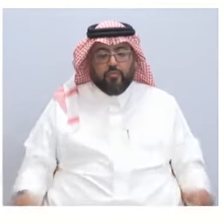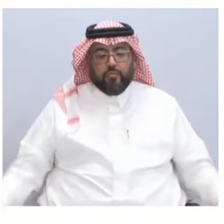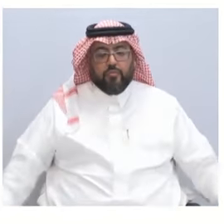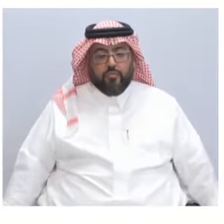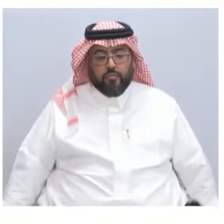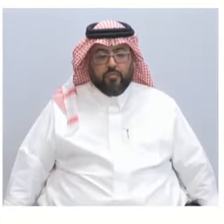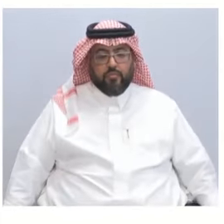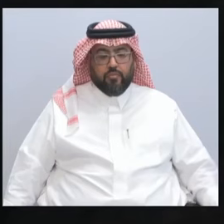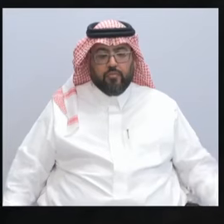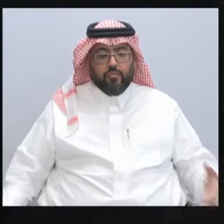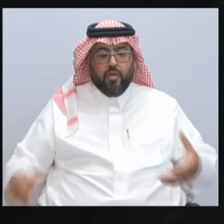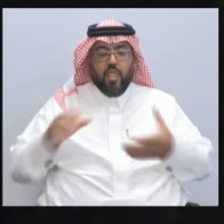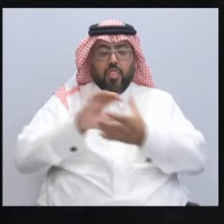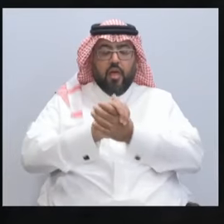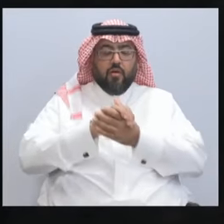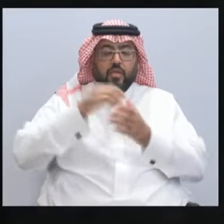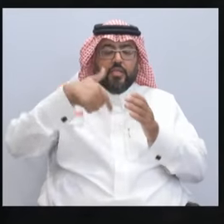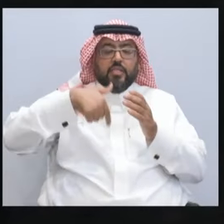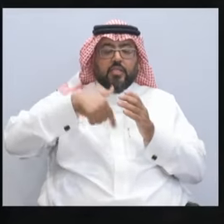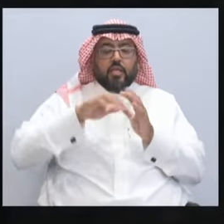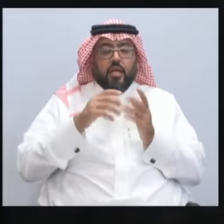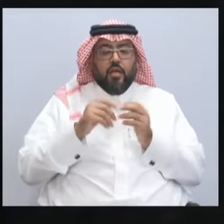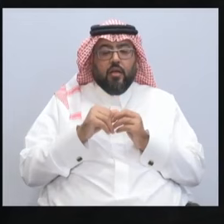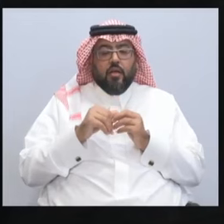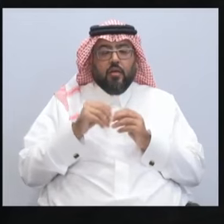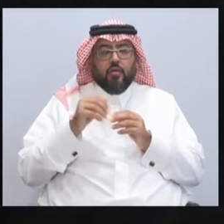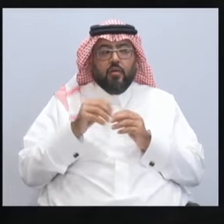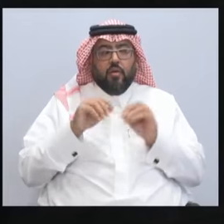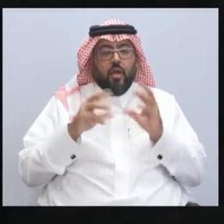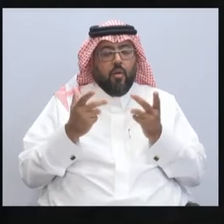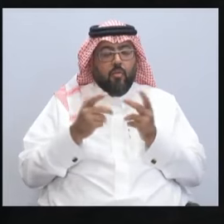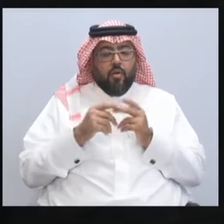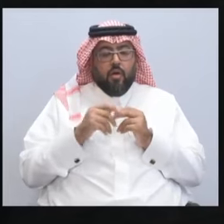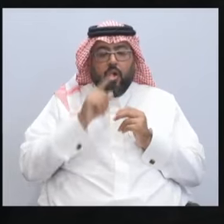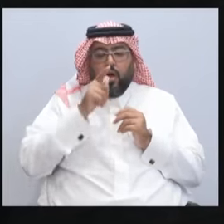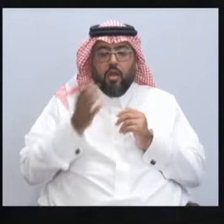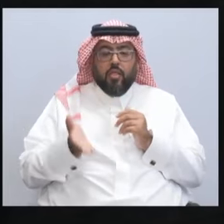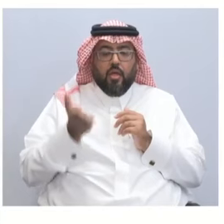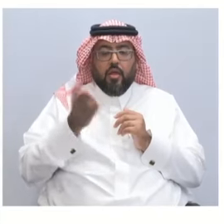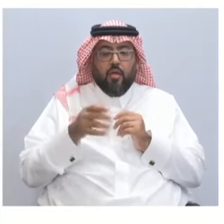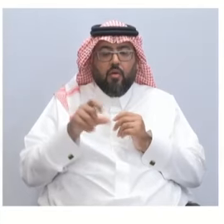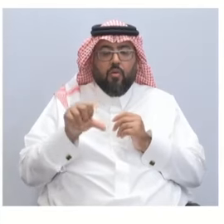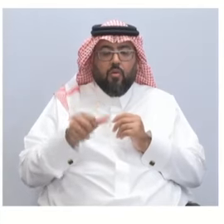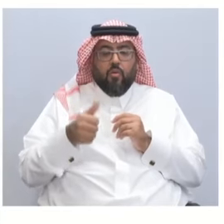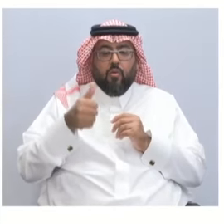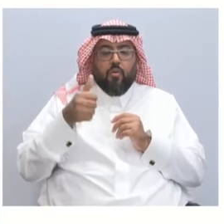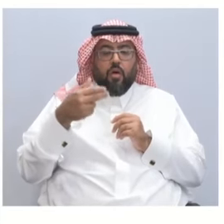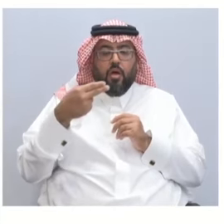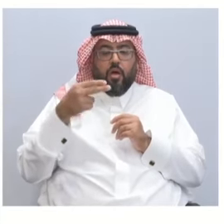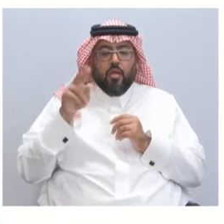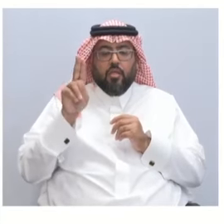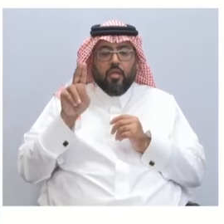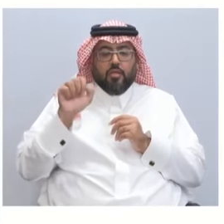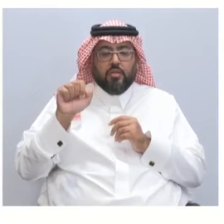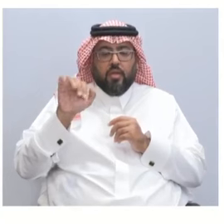مجالاته نشاه مجلس التعاون لدول الخليج العربي قال تعالى واعتصموا بحبل